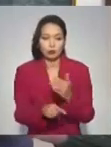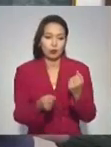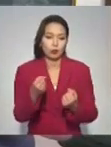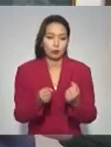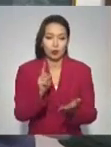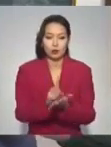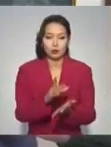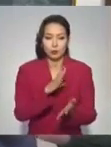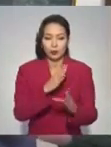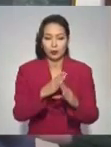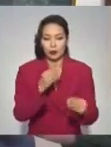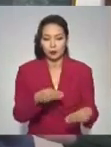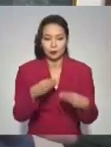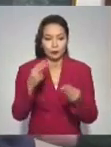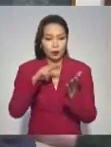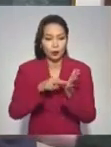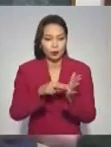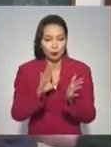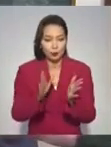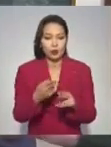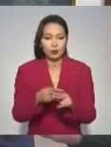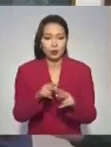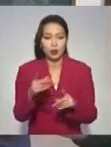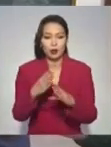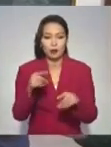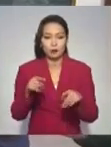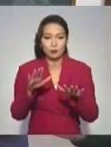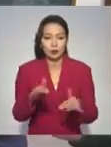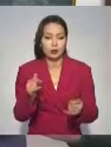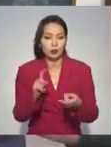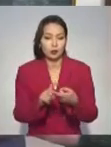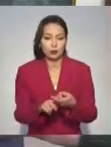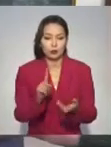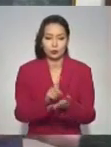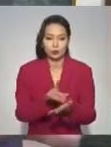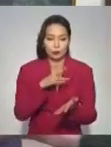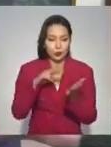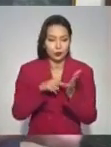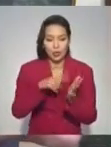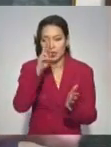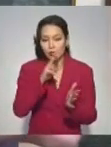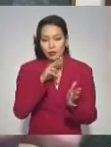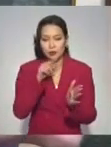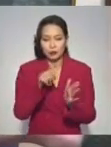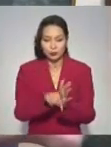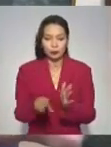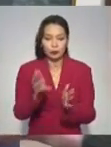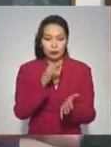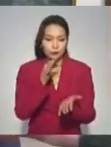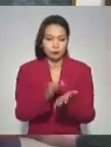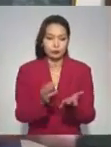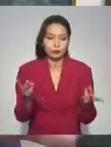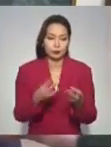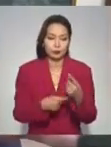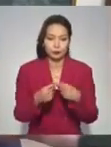беруге тиіс деген олар ұсынып отыр. Бірақ оны қазір салонмен бірге, яғни автокөлік өндірушілер мен пысықтап жатыр. 2 айдың ішінде тауып бере ала ма машина?